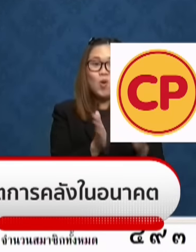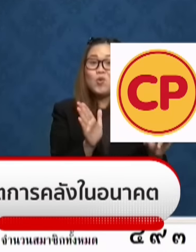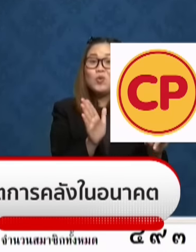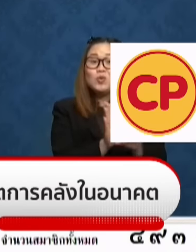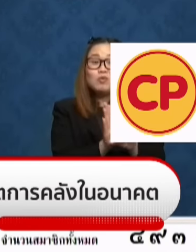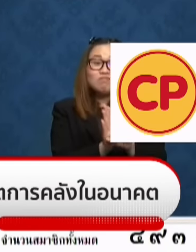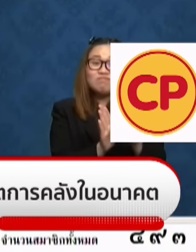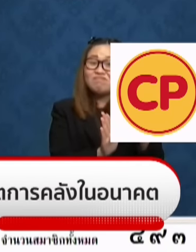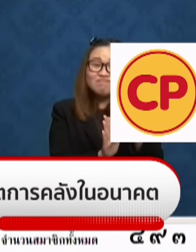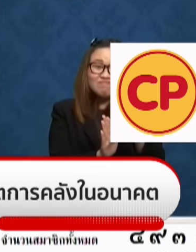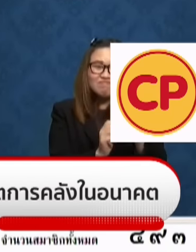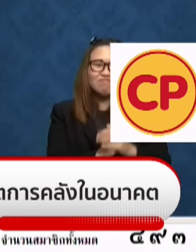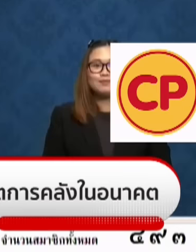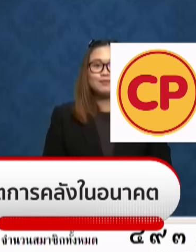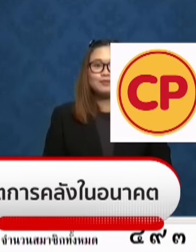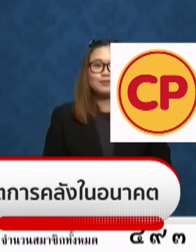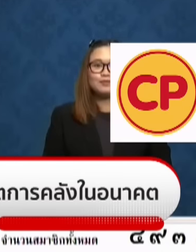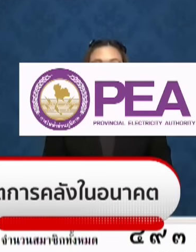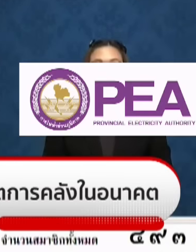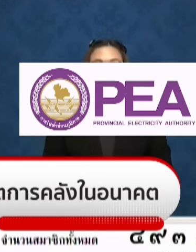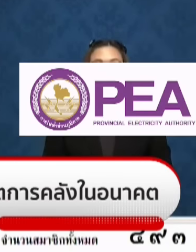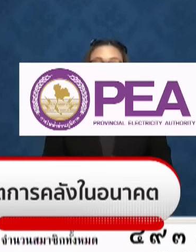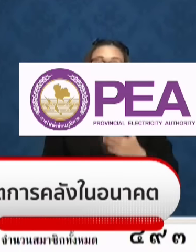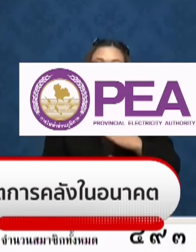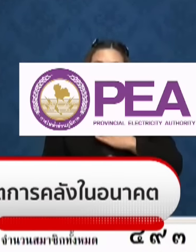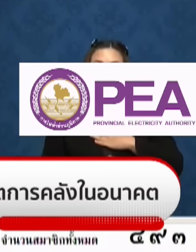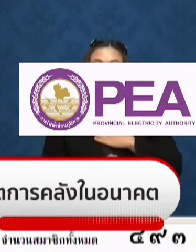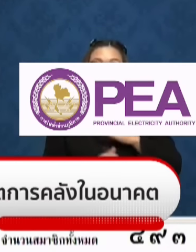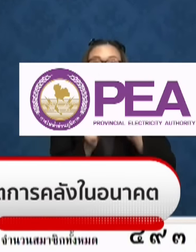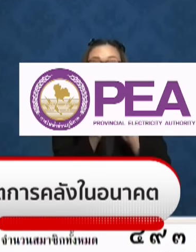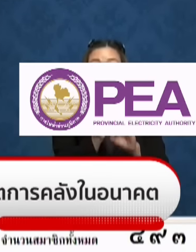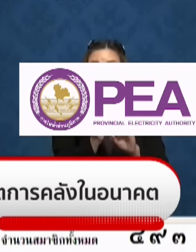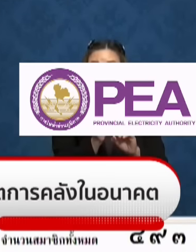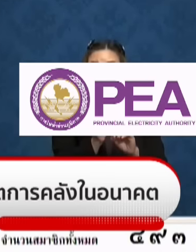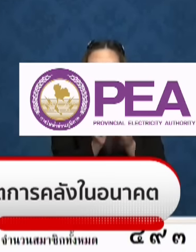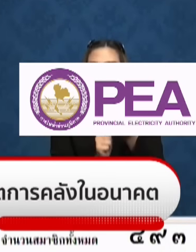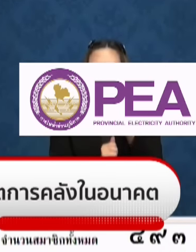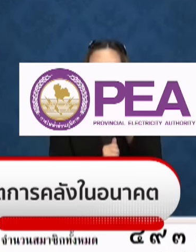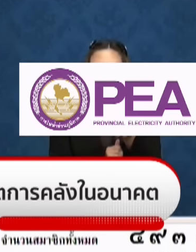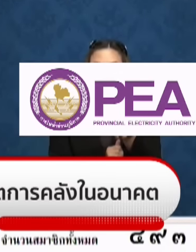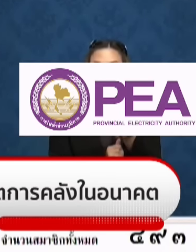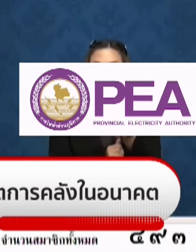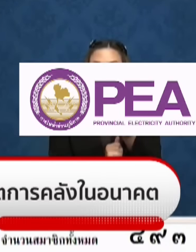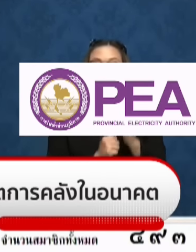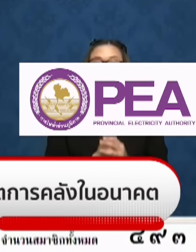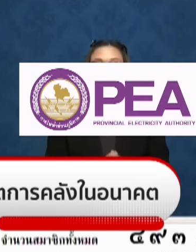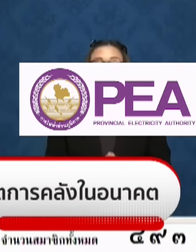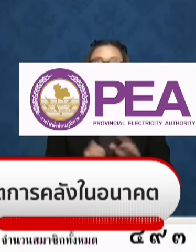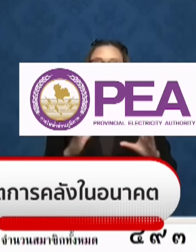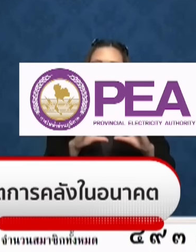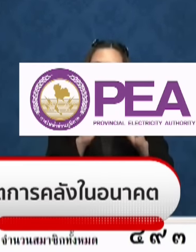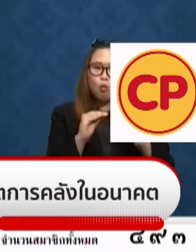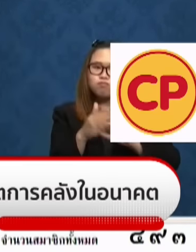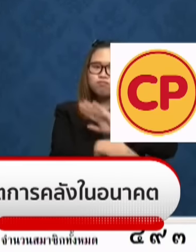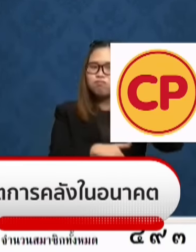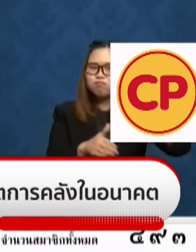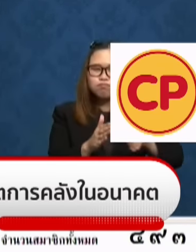ตการคลังได้ในที่สุดผมมีข้อเสนอสั้นๆให้ที่ประชุมได้พิจารณากัน